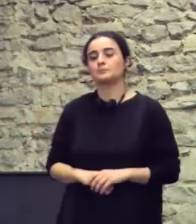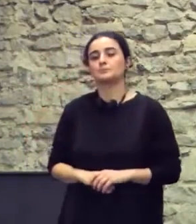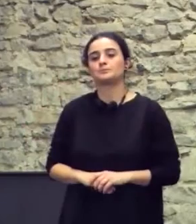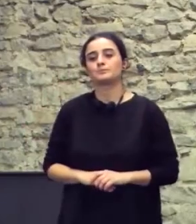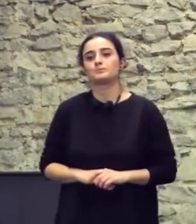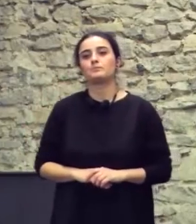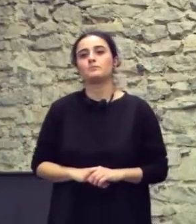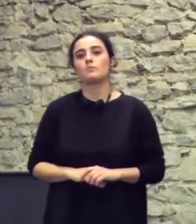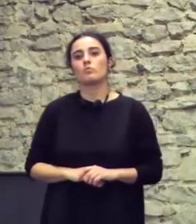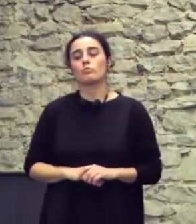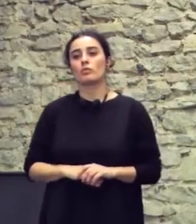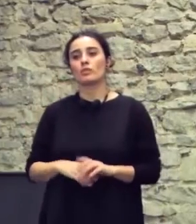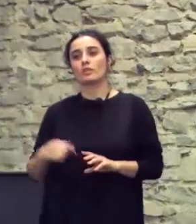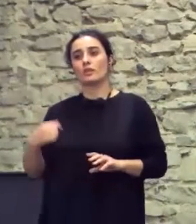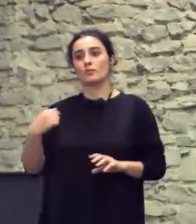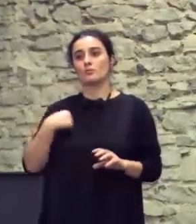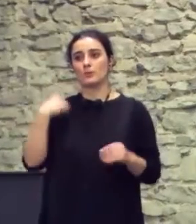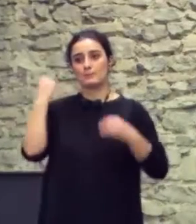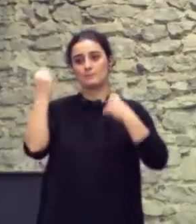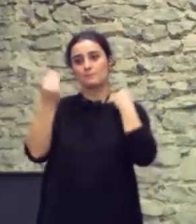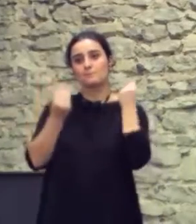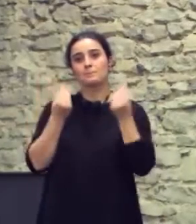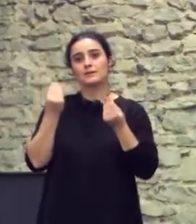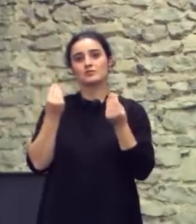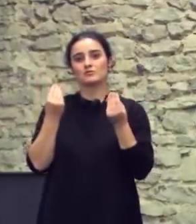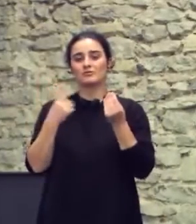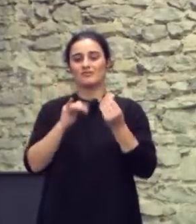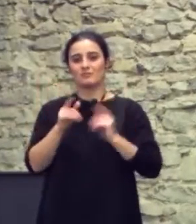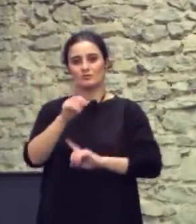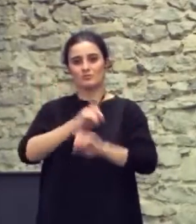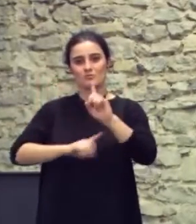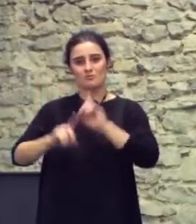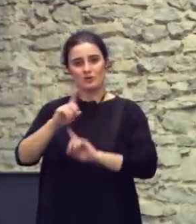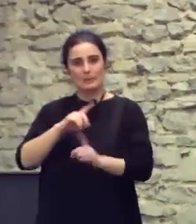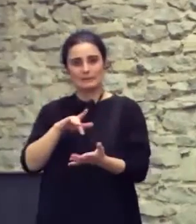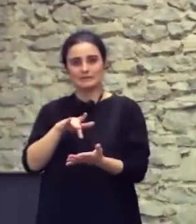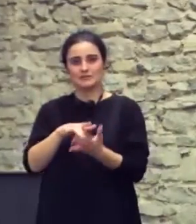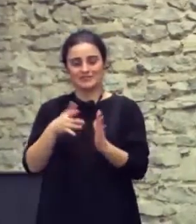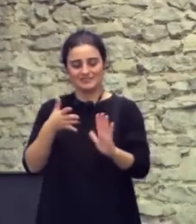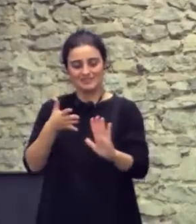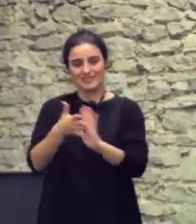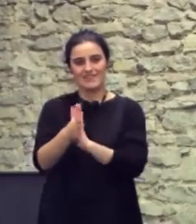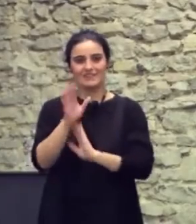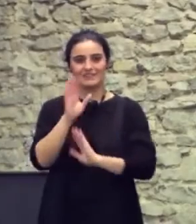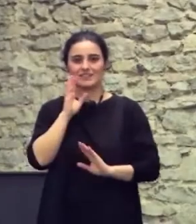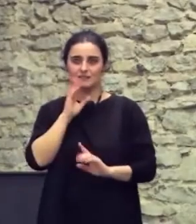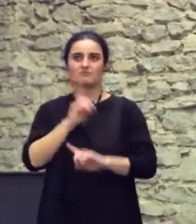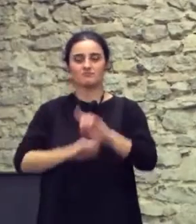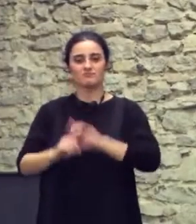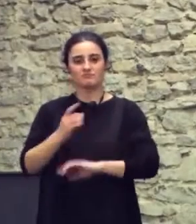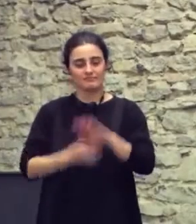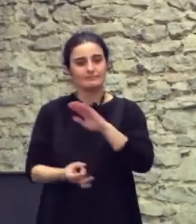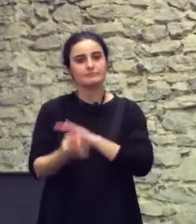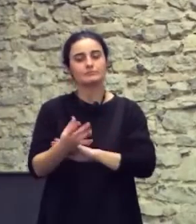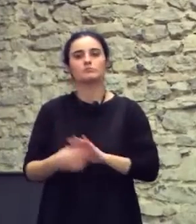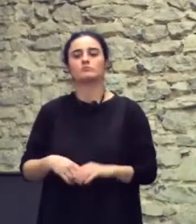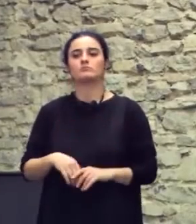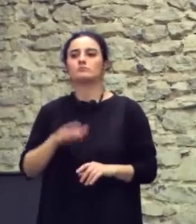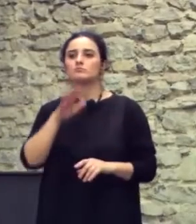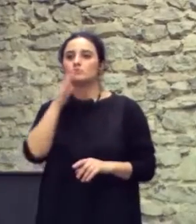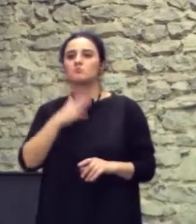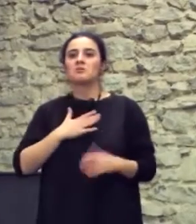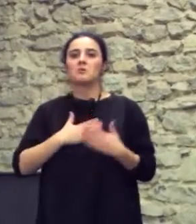Ez dakito hartzen garen, baina nik esango nuke arazo batzu dauzkagula definizio hauekin. Uste dut, nahi eta donai